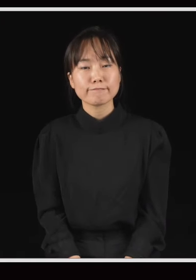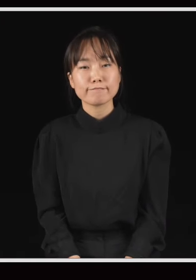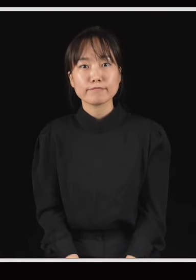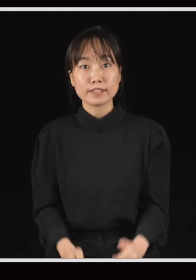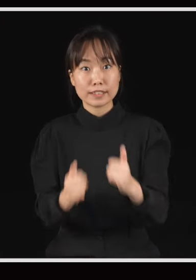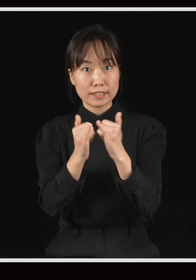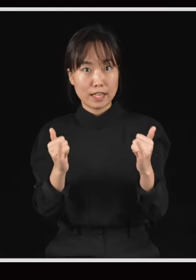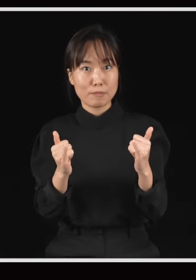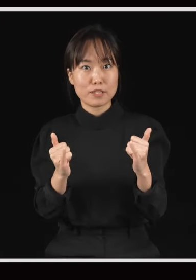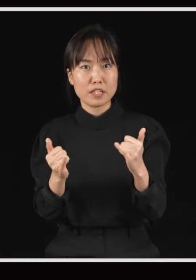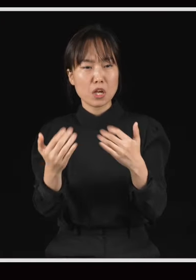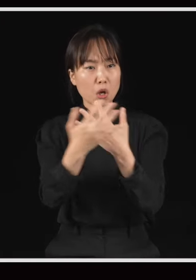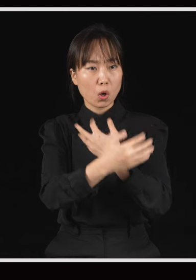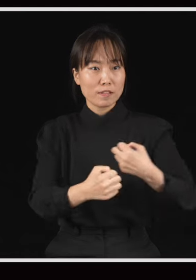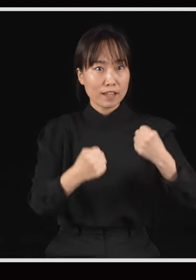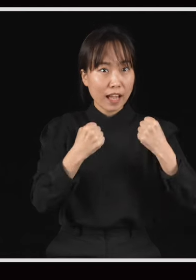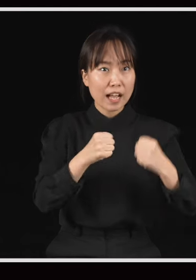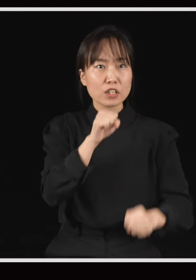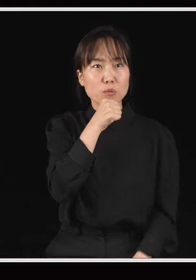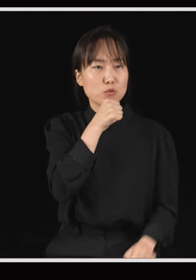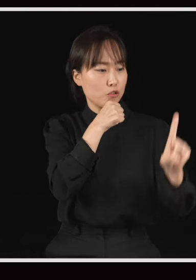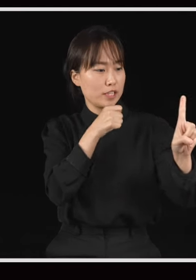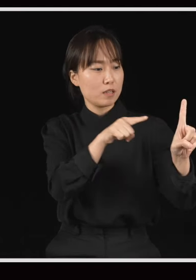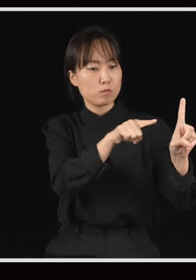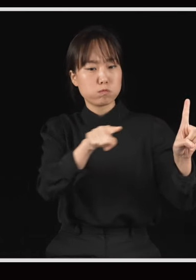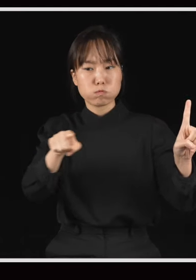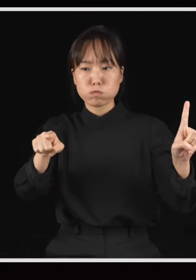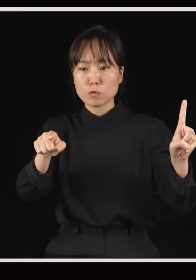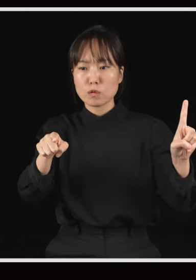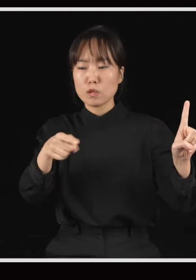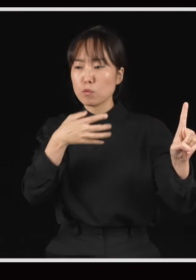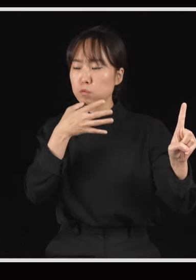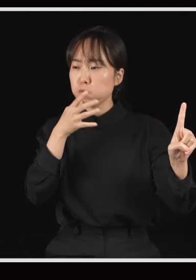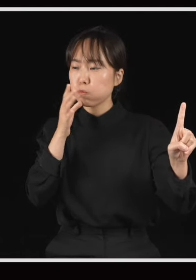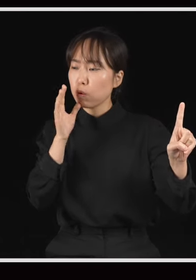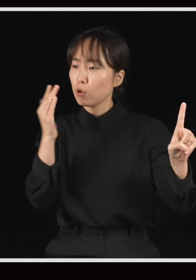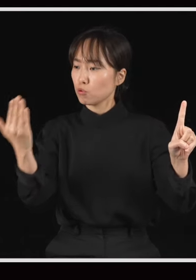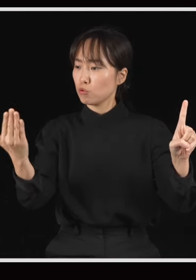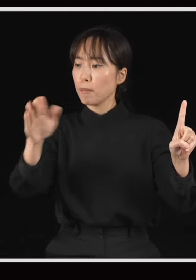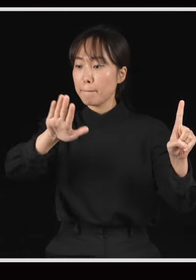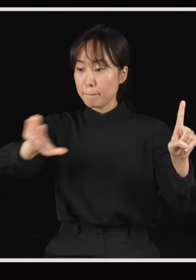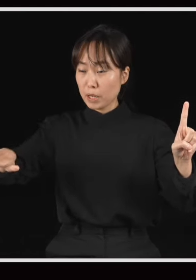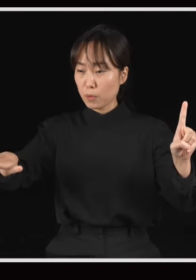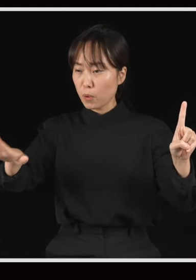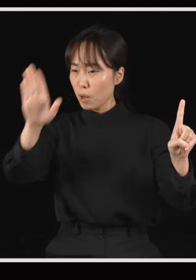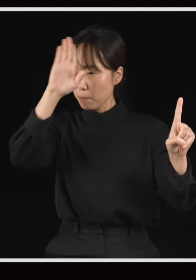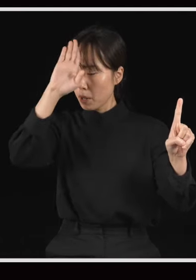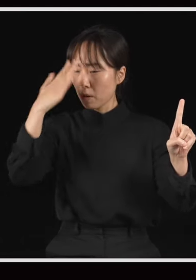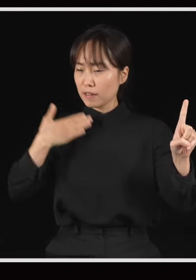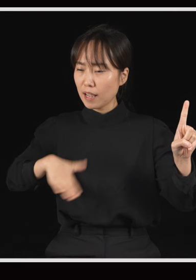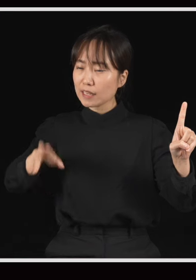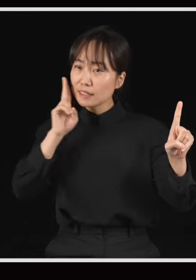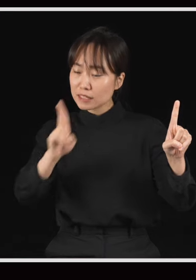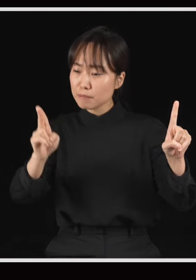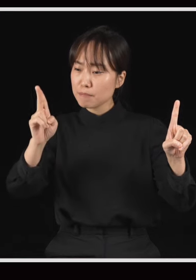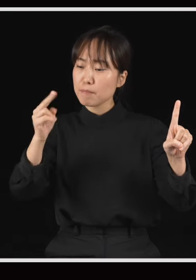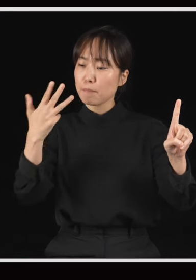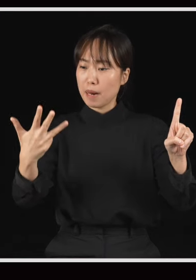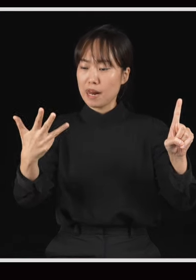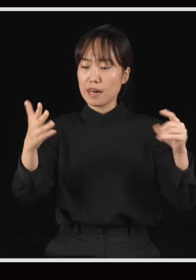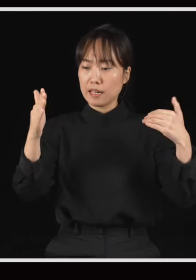자, 대부분의 사람들이 매우 건강 1점에서 저기 보통 9점은 빼고요. 8점 초고도 허약이라고 되어 있는 데까지